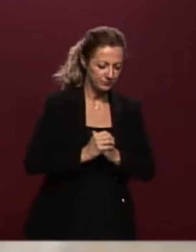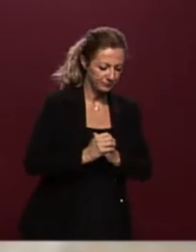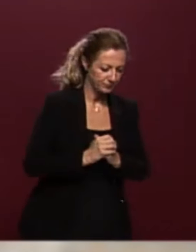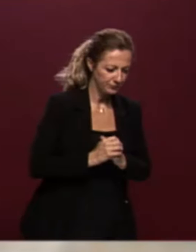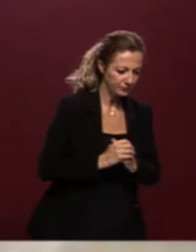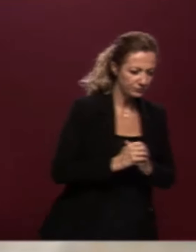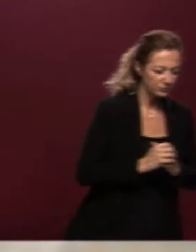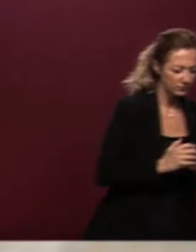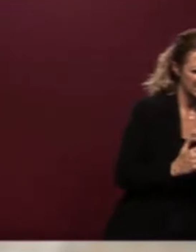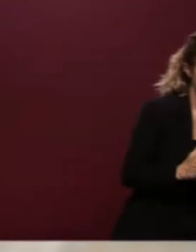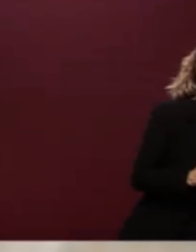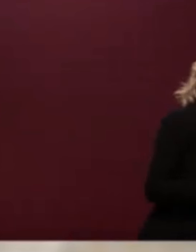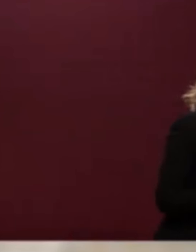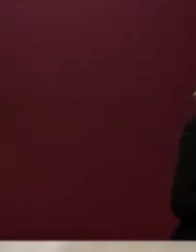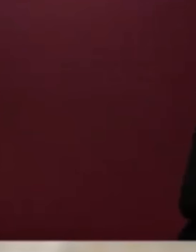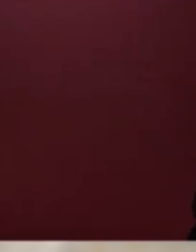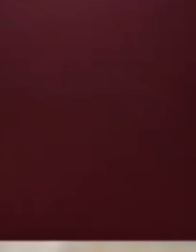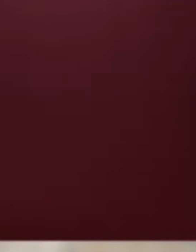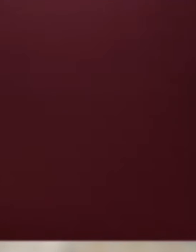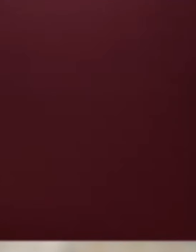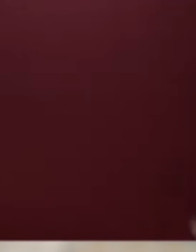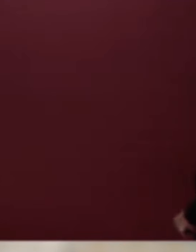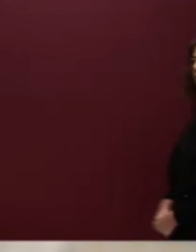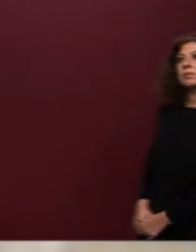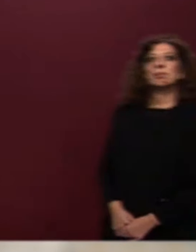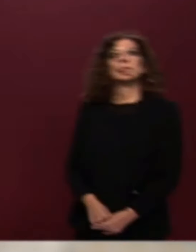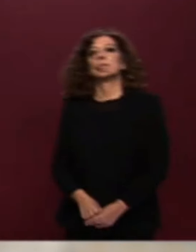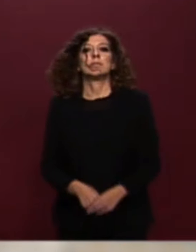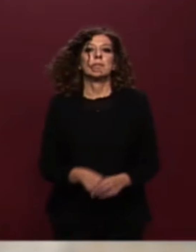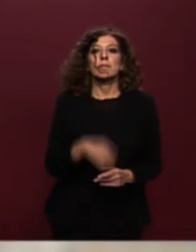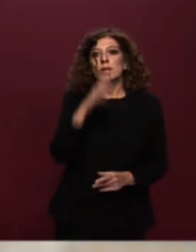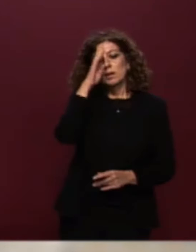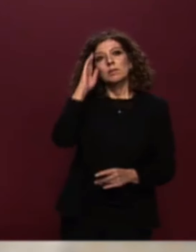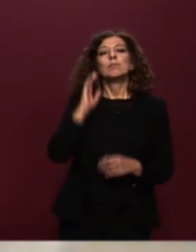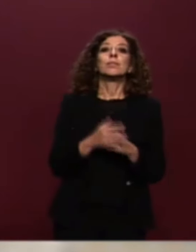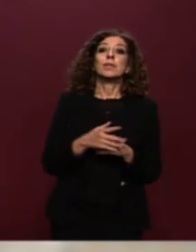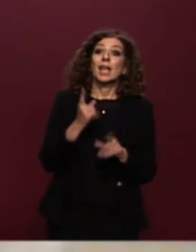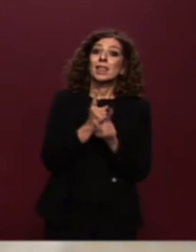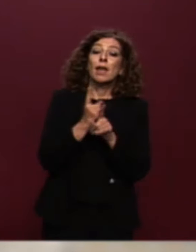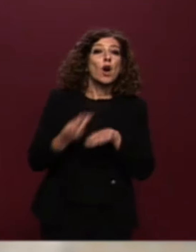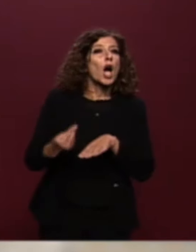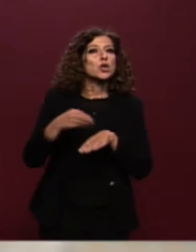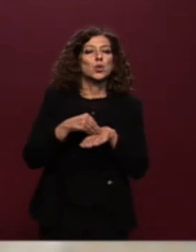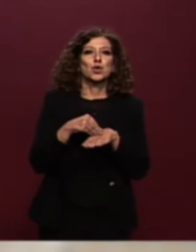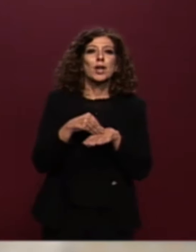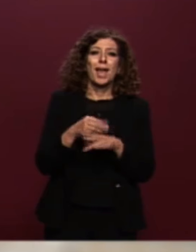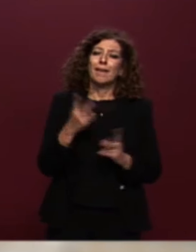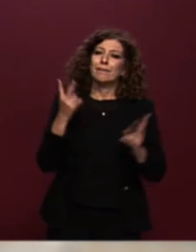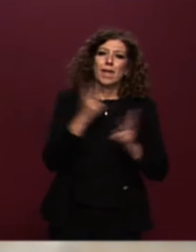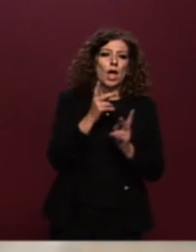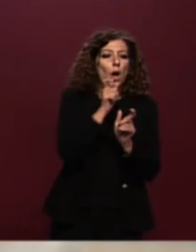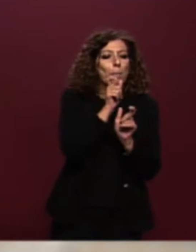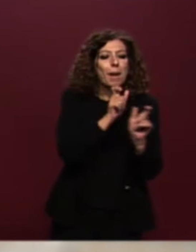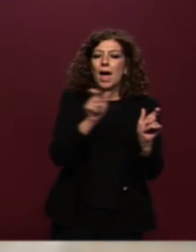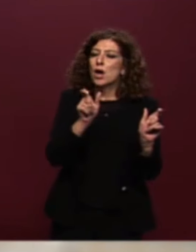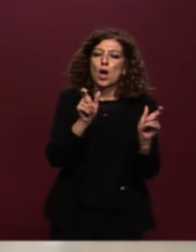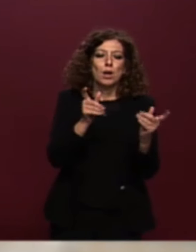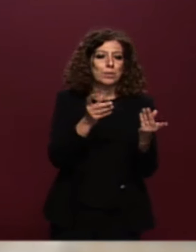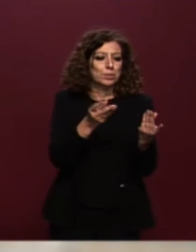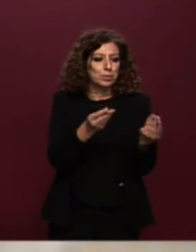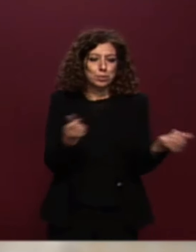Mi permetto di aggiungere che davvero non ci sono più parole, perché è l'ora